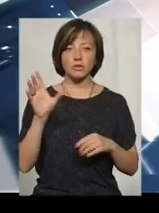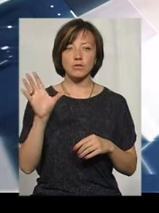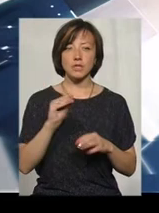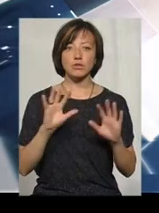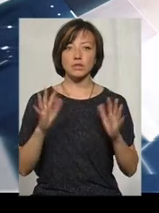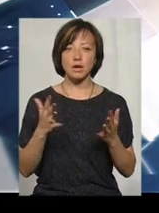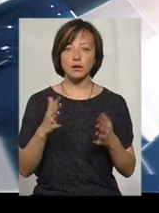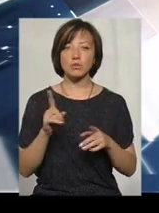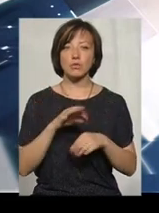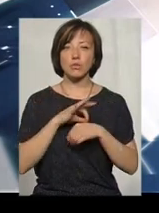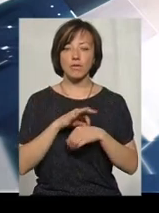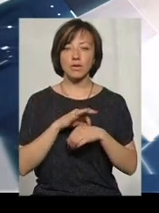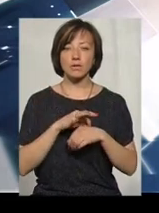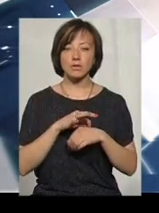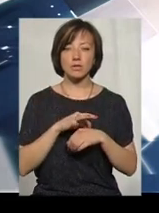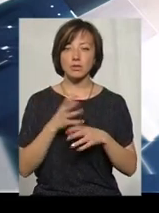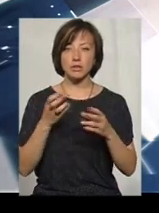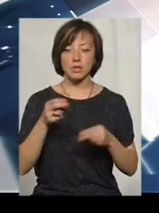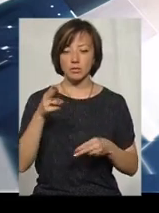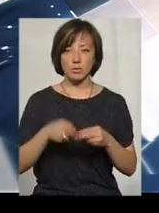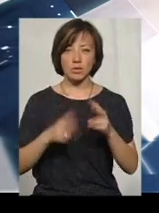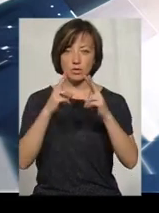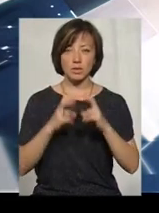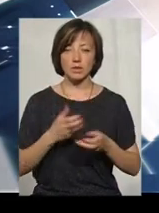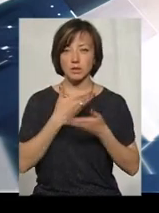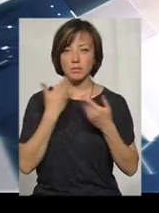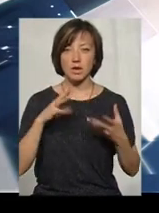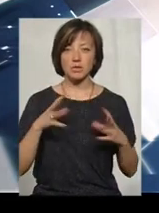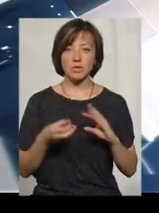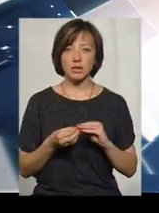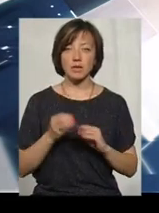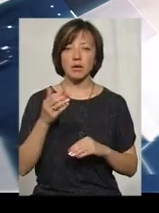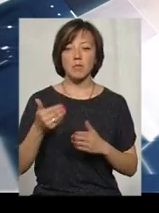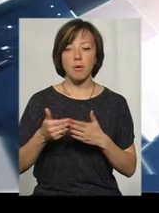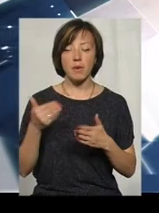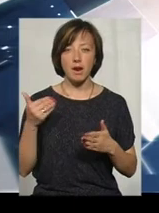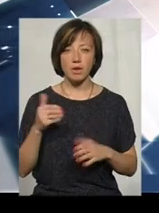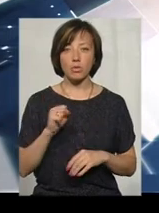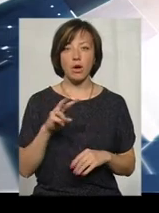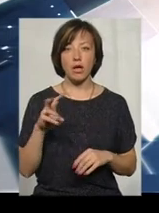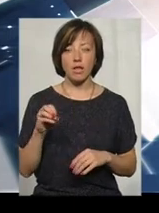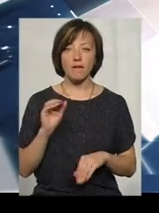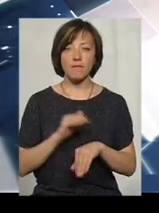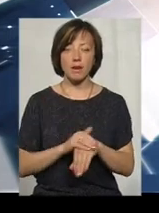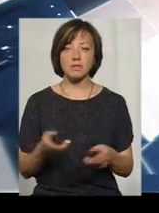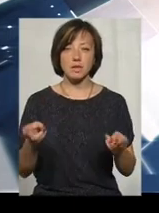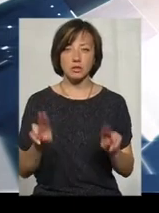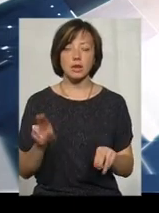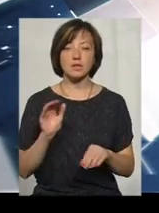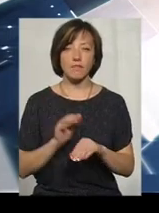ніби не проведено остаточних там розслідувань, немає там певних результатів, це все попередньо. Але факт залишається